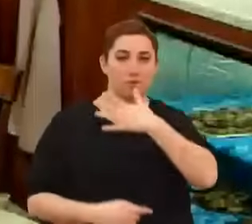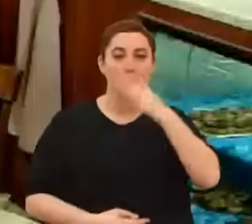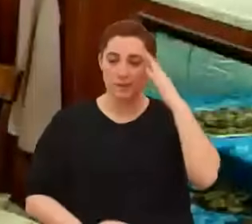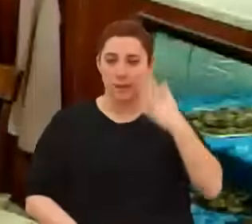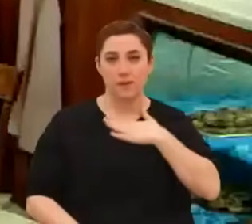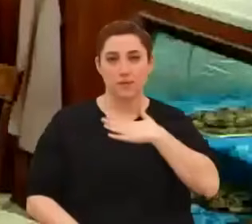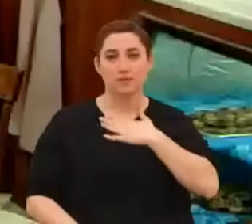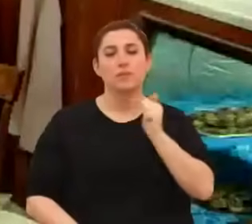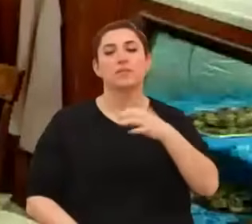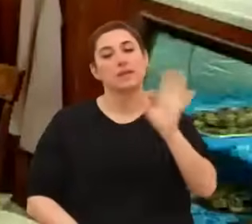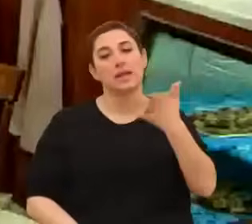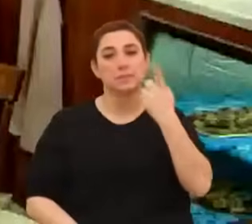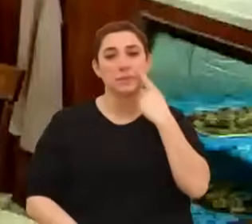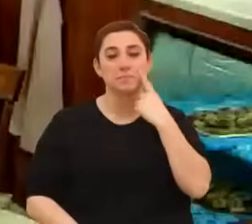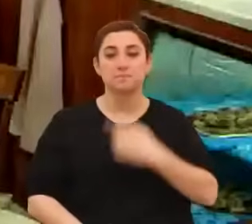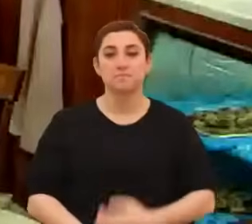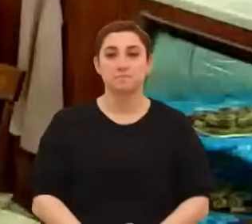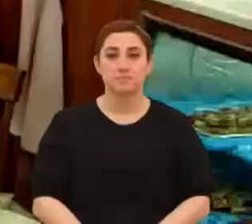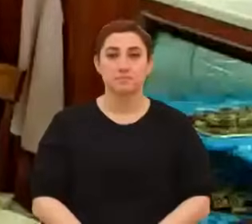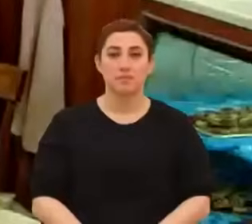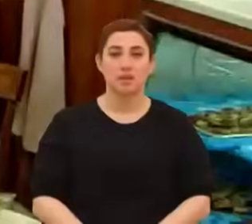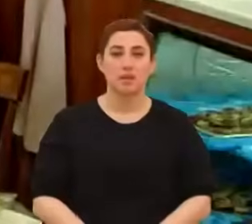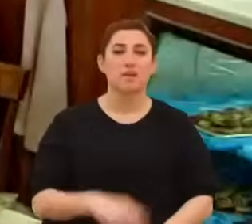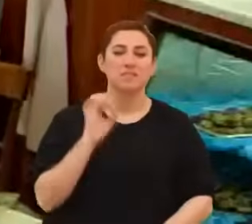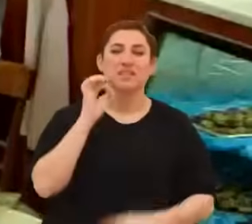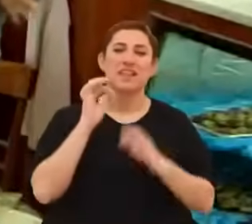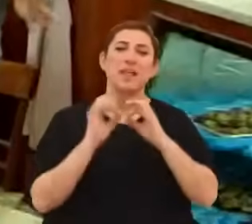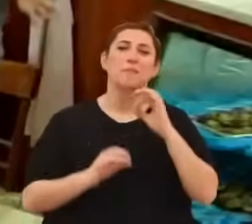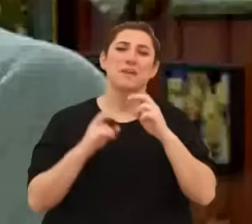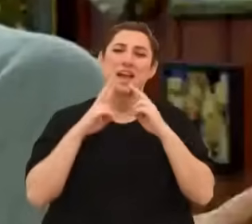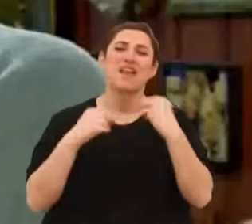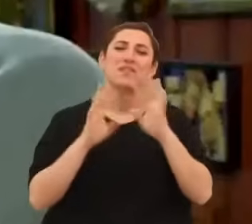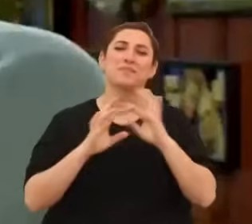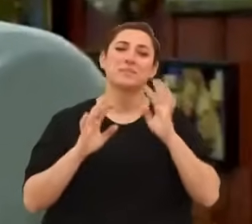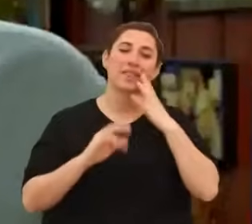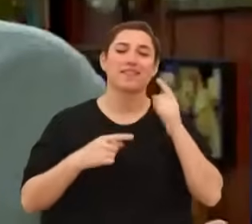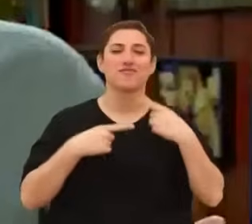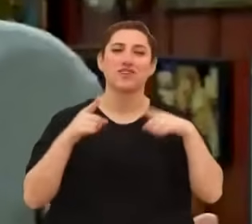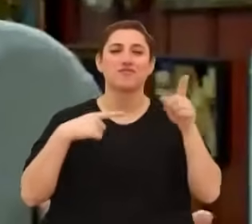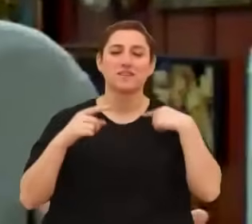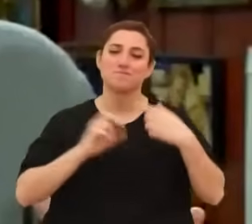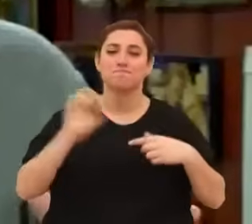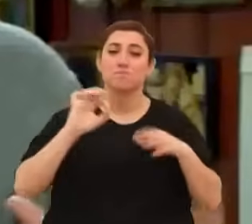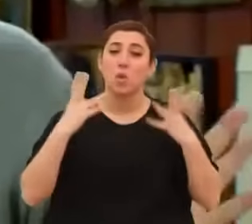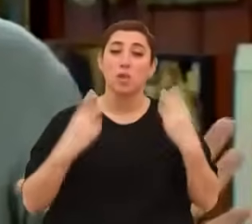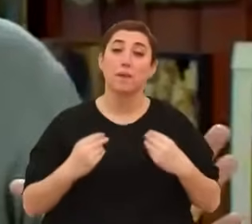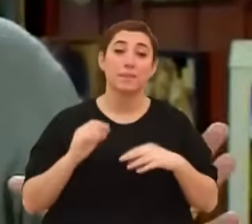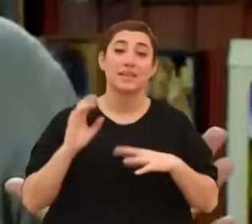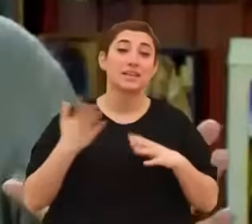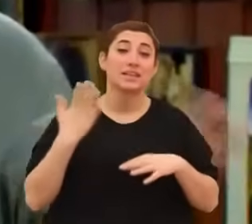usta. Günahını değil. Hadi bakayım. Ama daha karar vermedim. Böyle değişik şeyler çizebilirim.